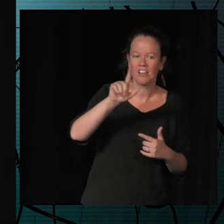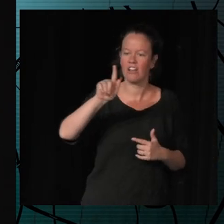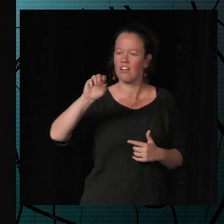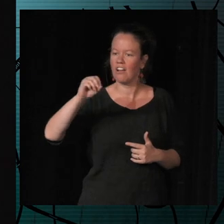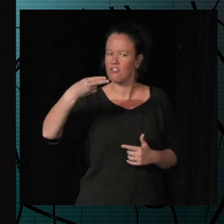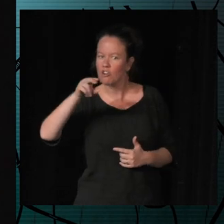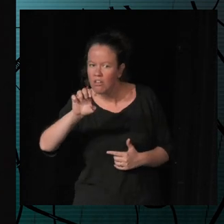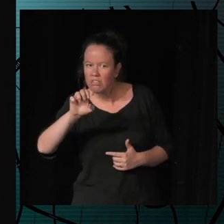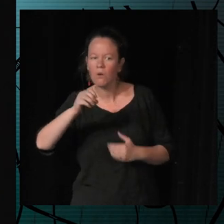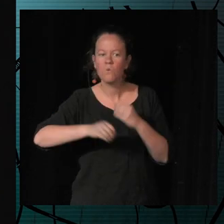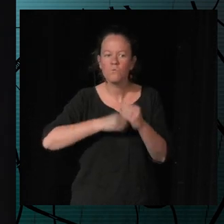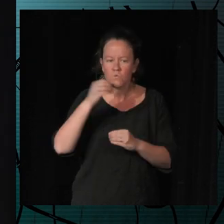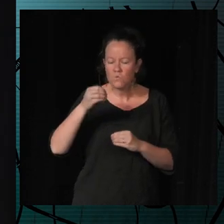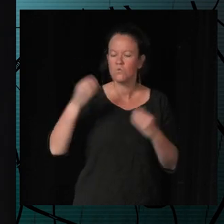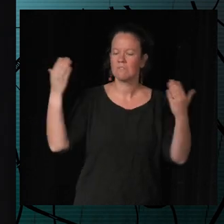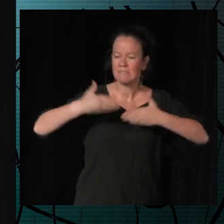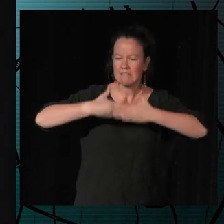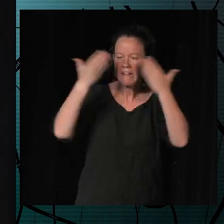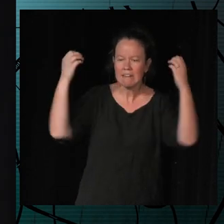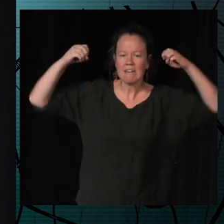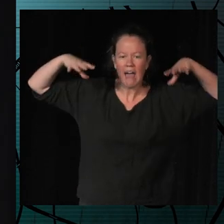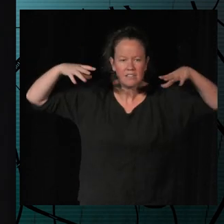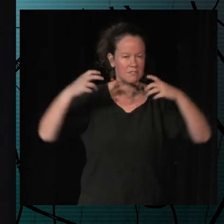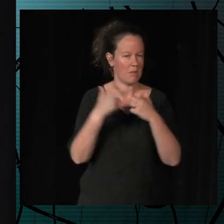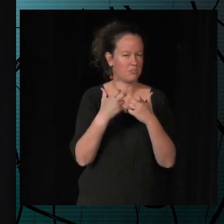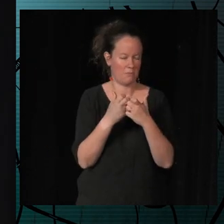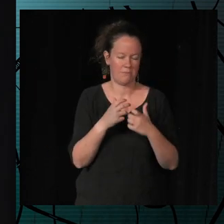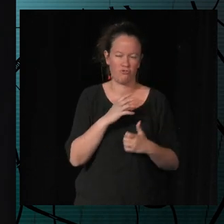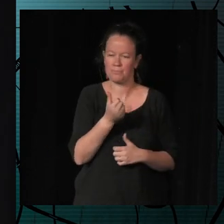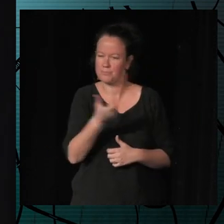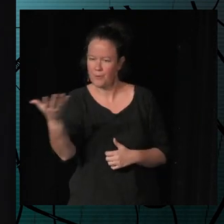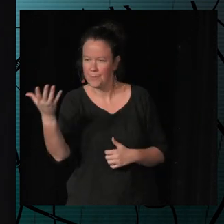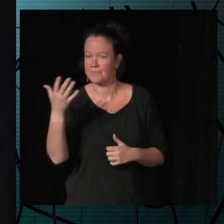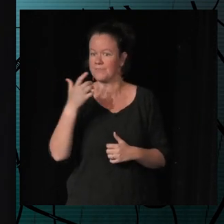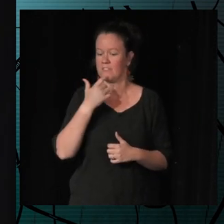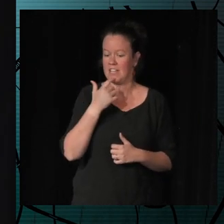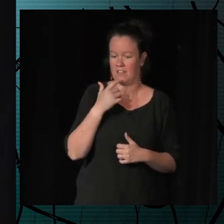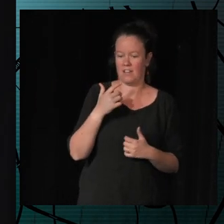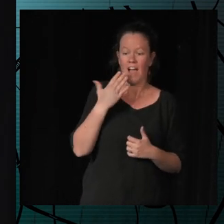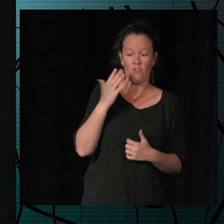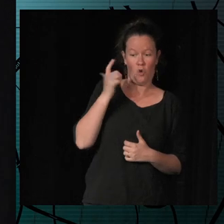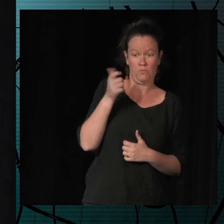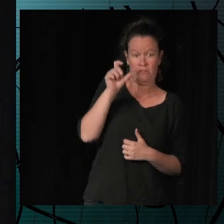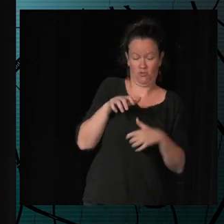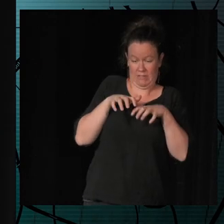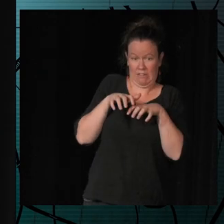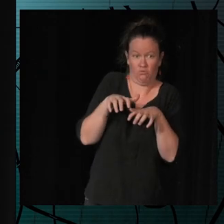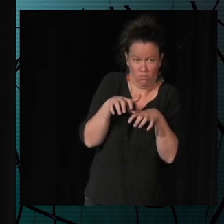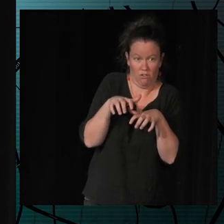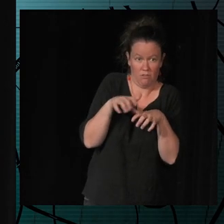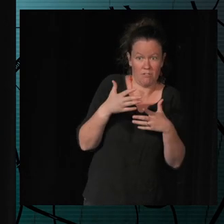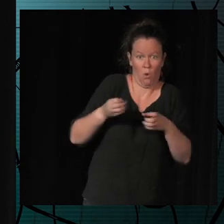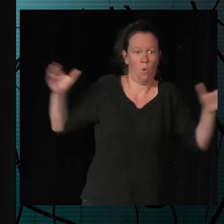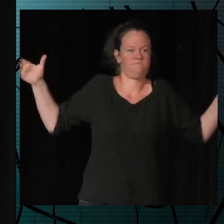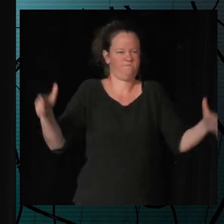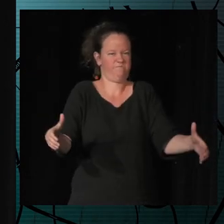en tout cas la technologie permet aujourd'hui de plus en plus de d'exploiter non plus un zombie tout seul et maintenant on les voit même pardon excuse-moi dansland ou dans des